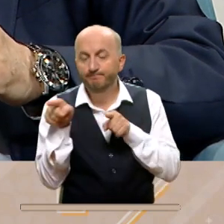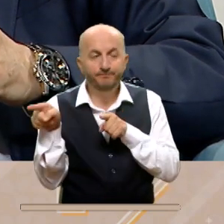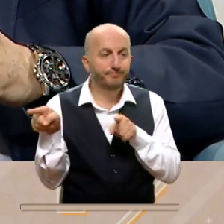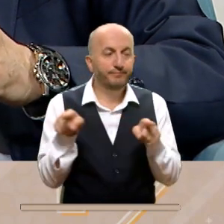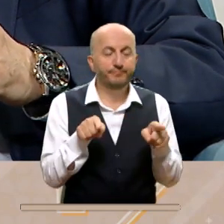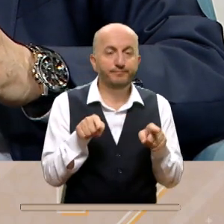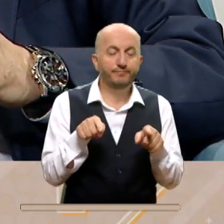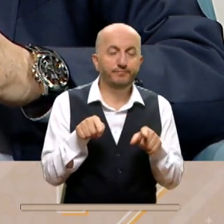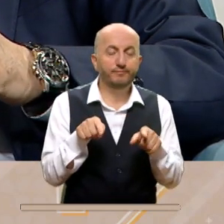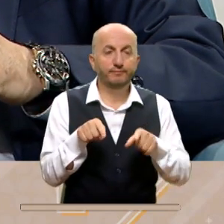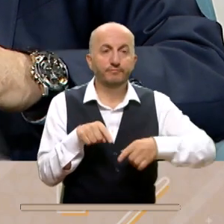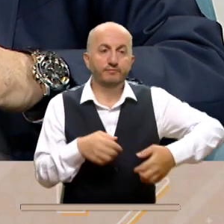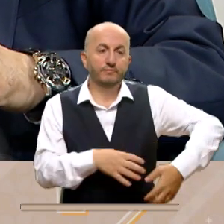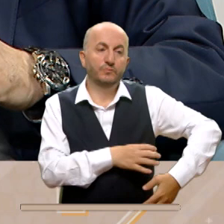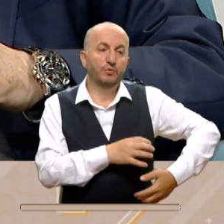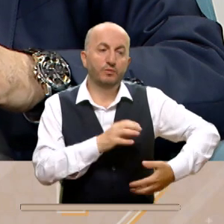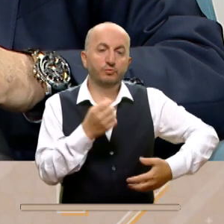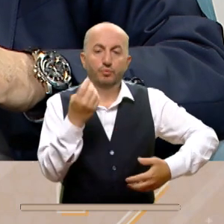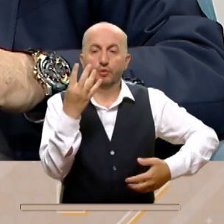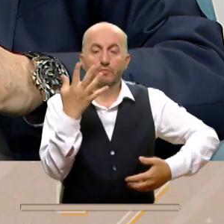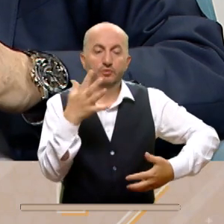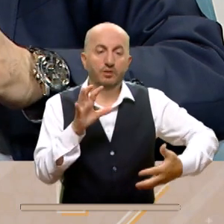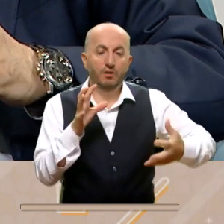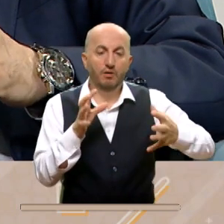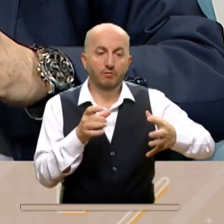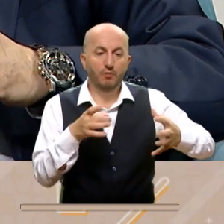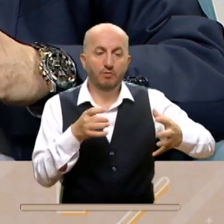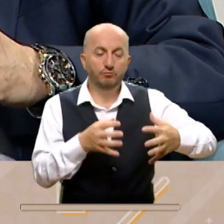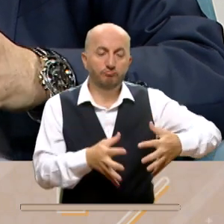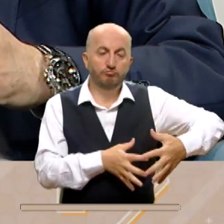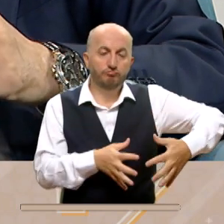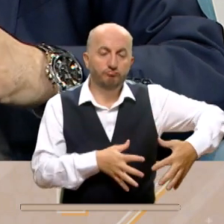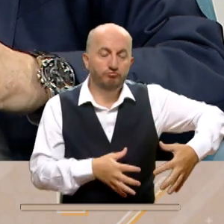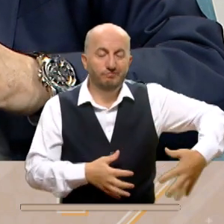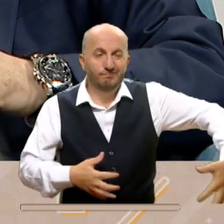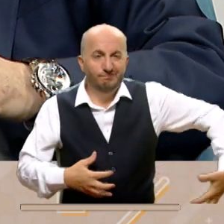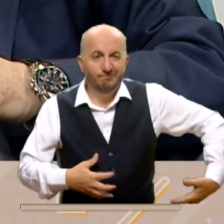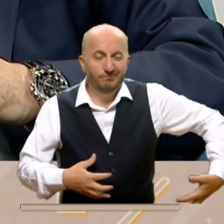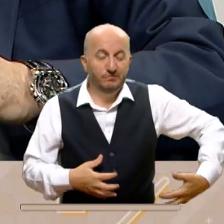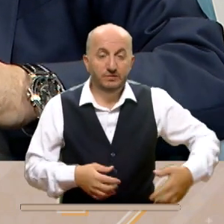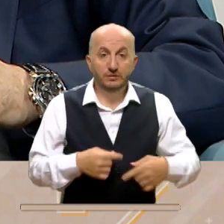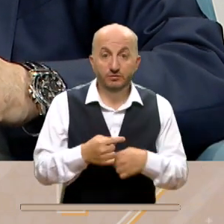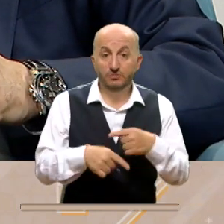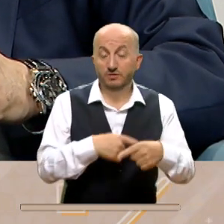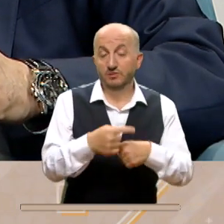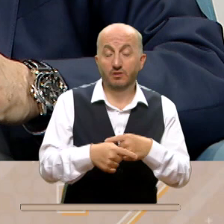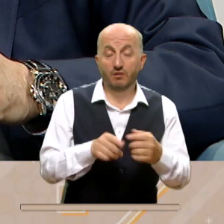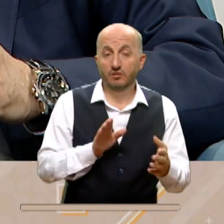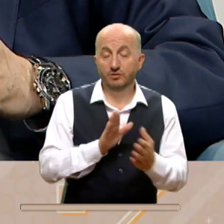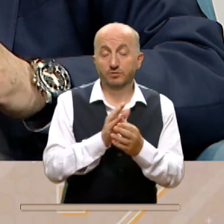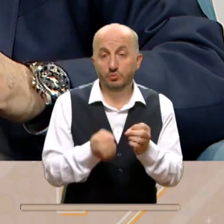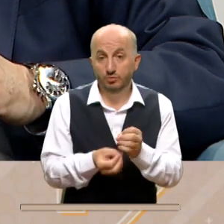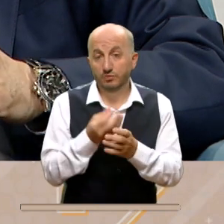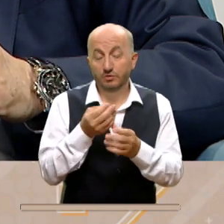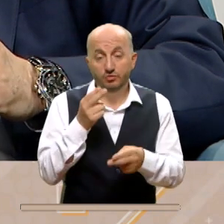bir koltuk altında 4-5 tane karpuzu taşıyabilecek kadar yetenekli, becerikli bir nesille karşı karşıyayız. Evet. Lakin üretirken çok da